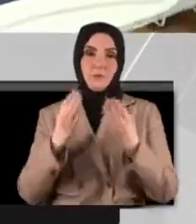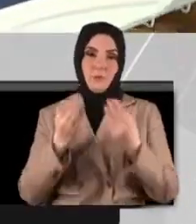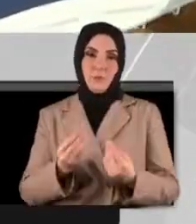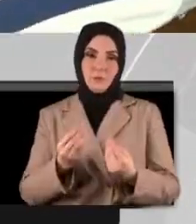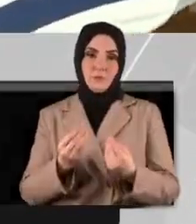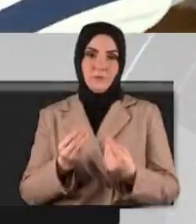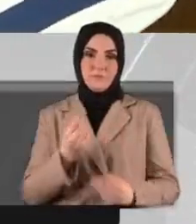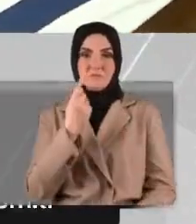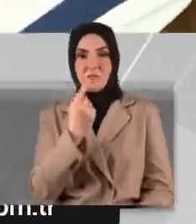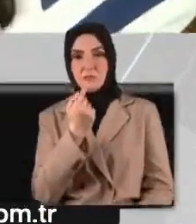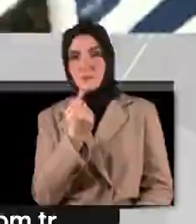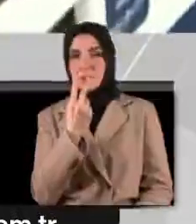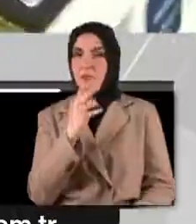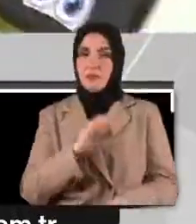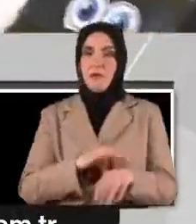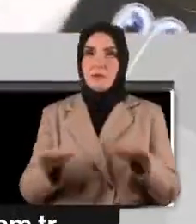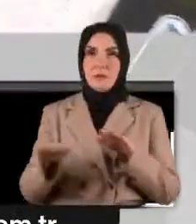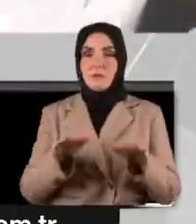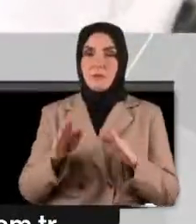1,5-2 dakika gibi bir süre sürdü.